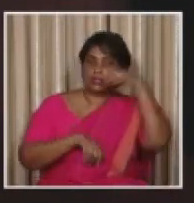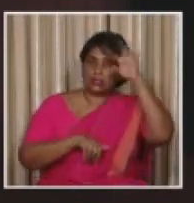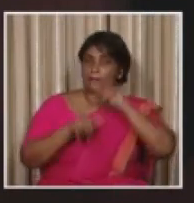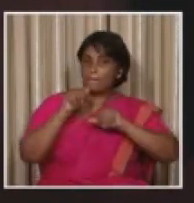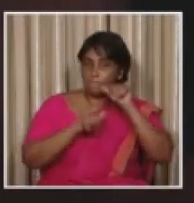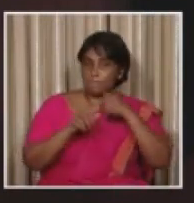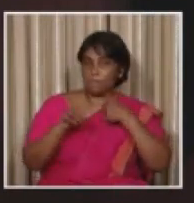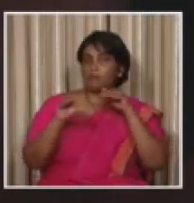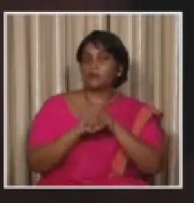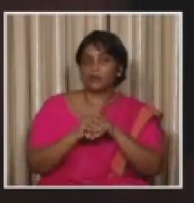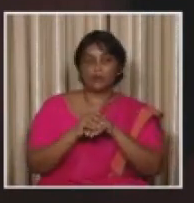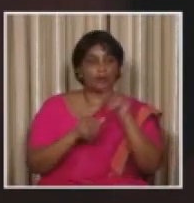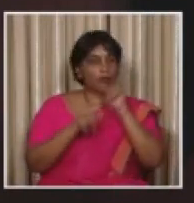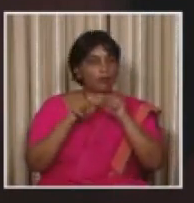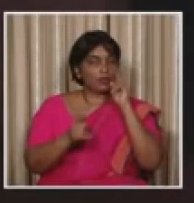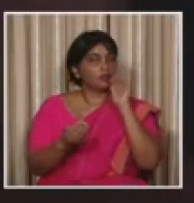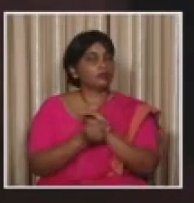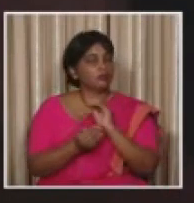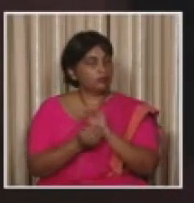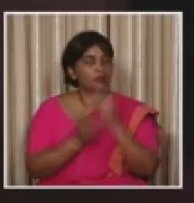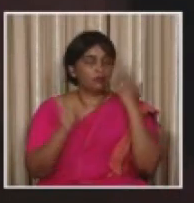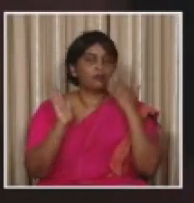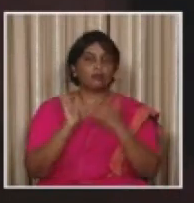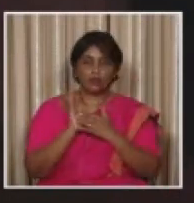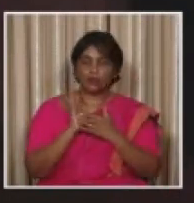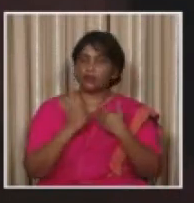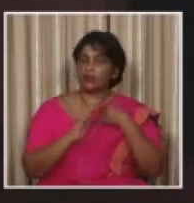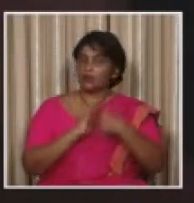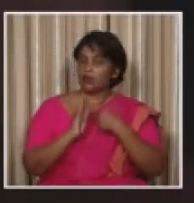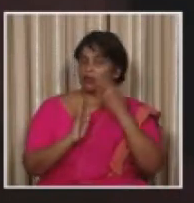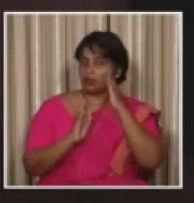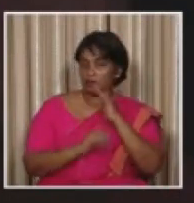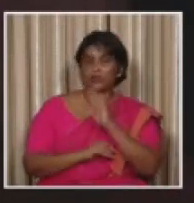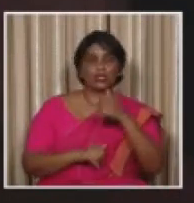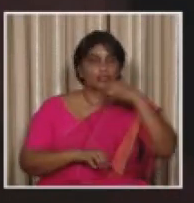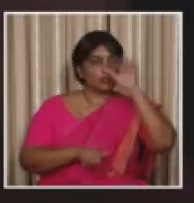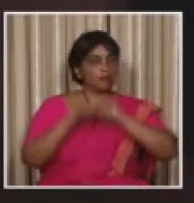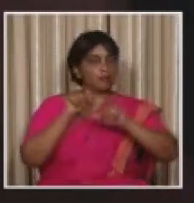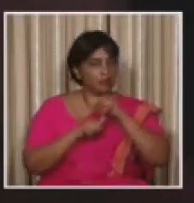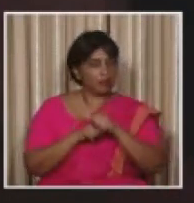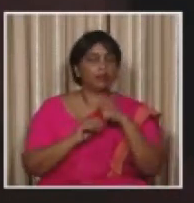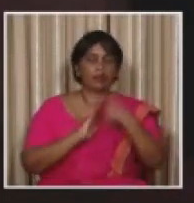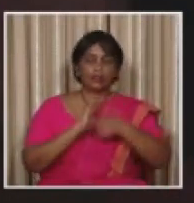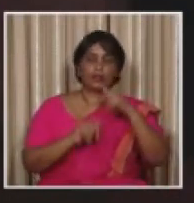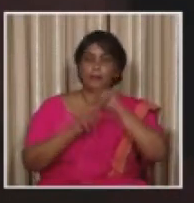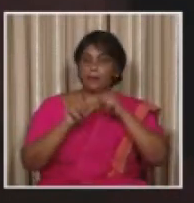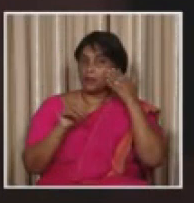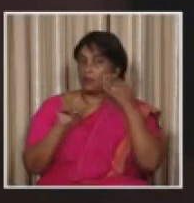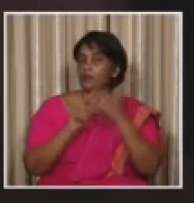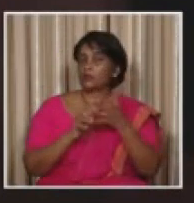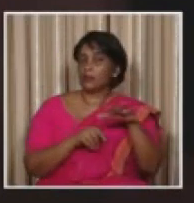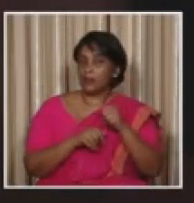ආයුර්වේදයට අපි යොදා ගන්න ඖෂධවල සුරක්ෂිතභාවය පිළිබඳ අපිට රටට අනන්‍ය වූ සෞඛ්‍ය ශාස්ත්‍රයේ දේශීය සෞඛ්‍ය ශාස්ත්‍රයට යොදා